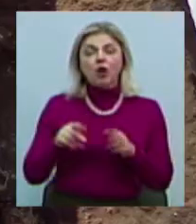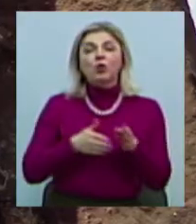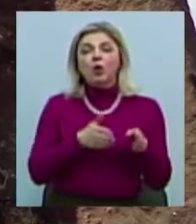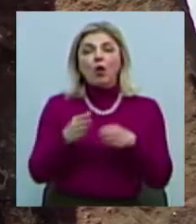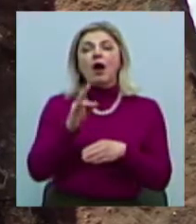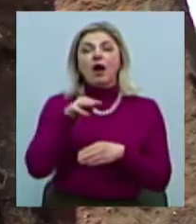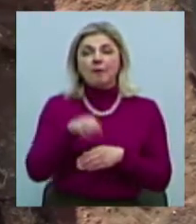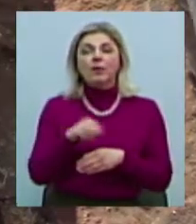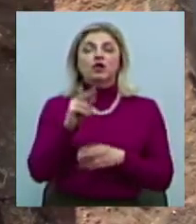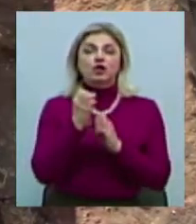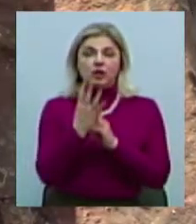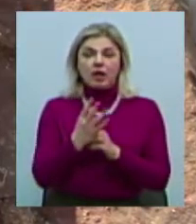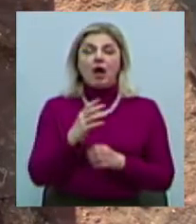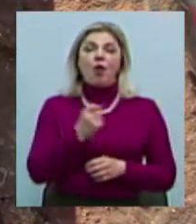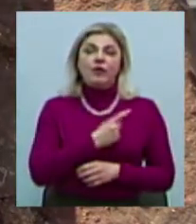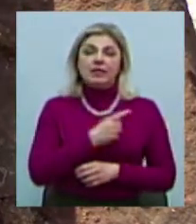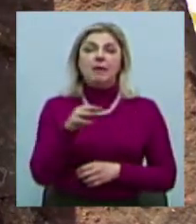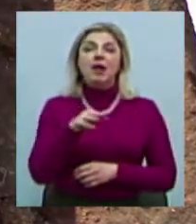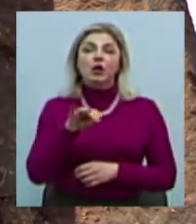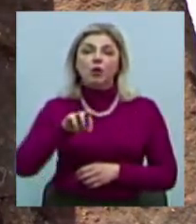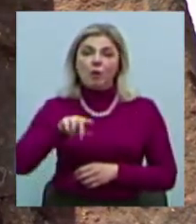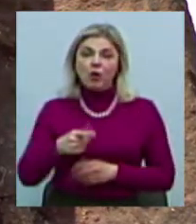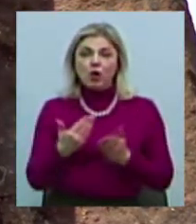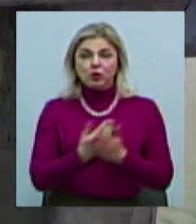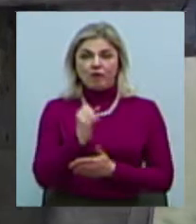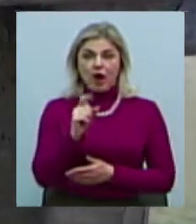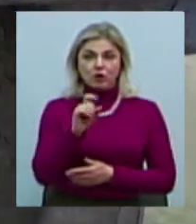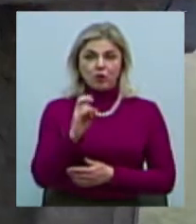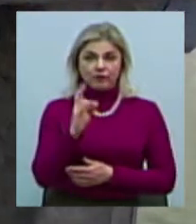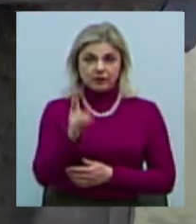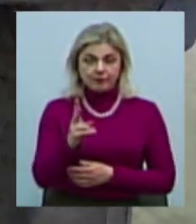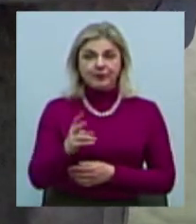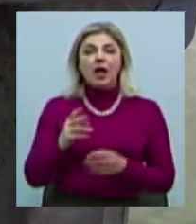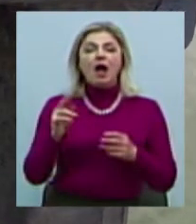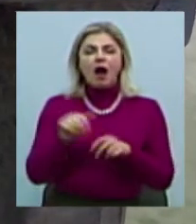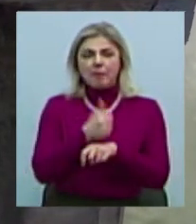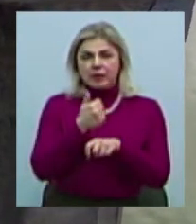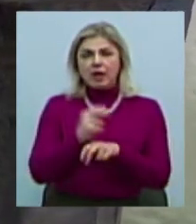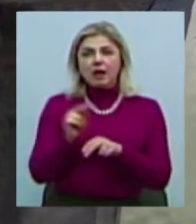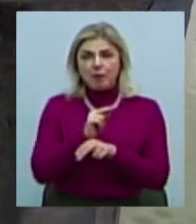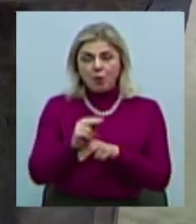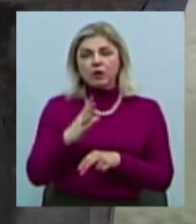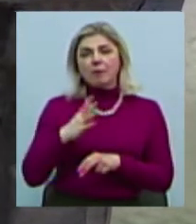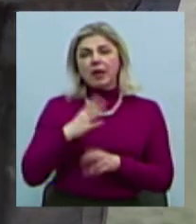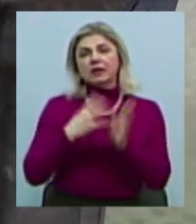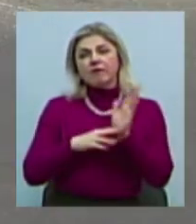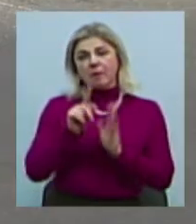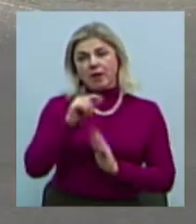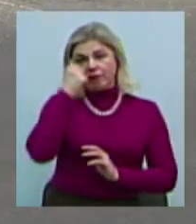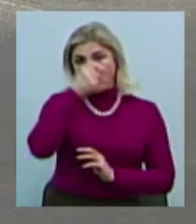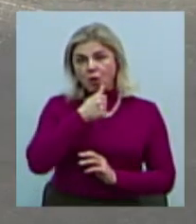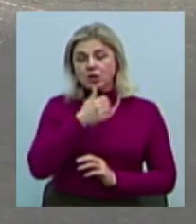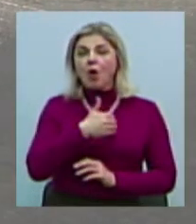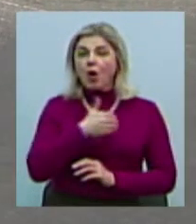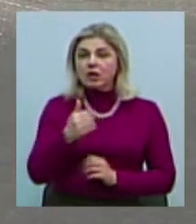– Одеса-Мелітополь-Новоазовськ. Капітальний ремонт мосту проводився 1991 року, хоча щодня по